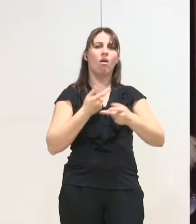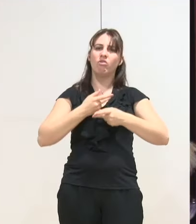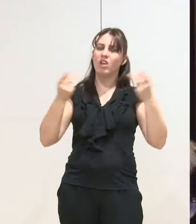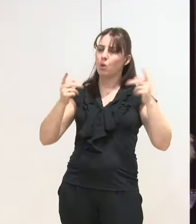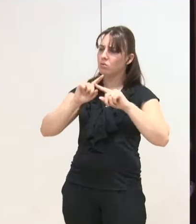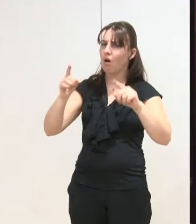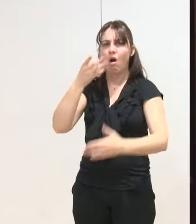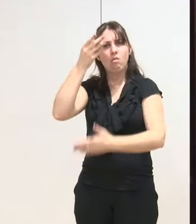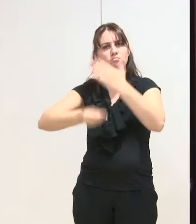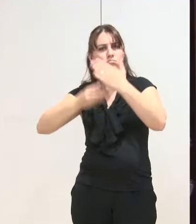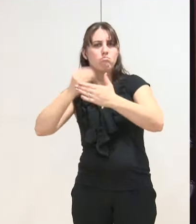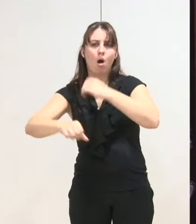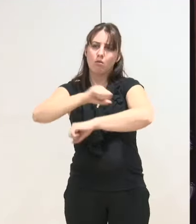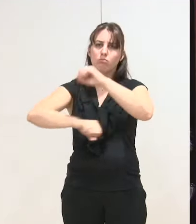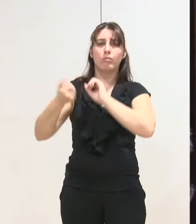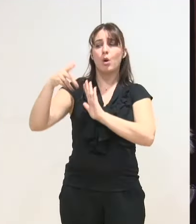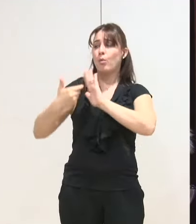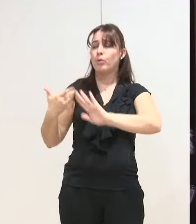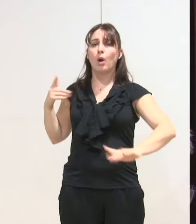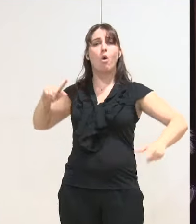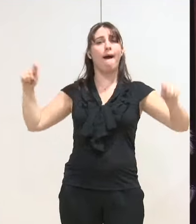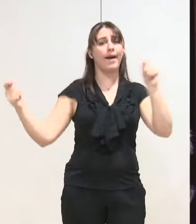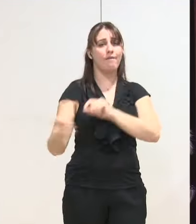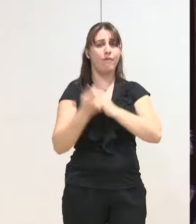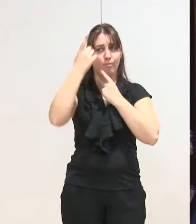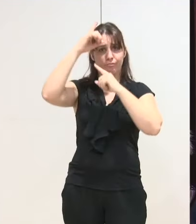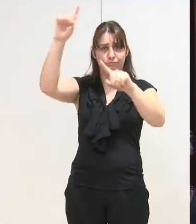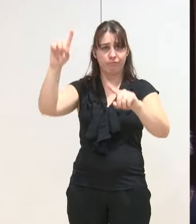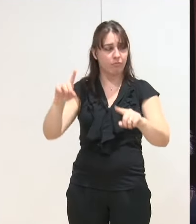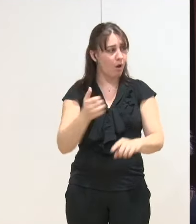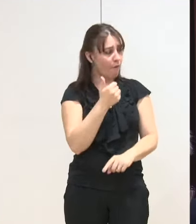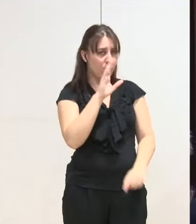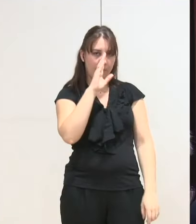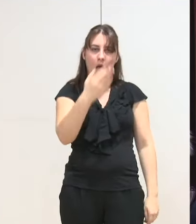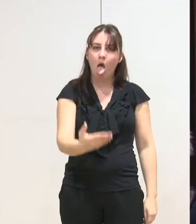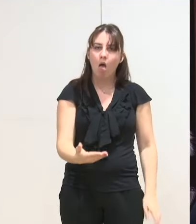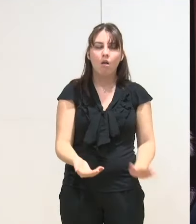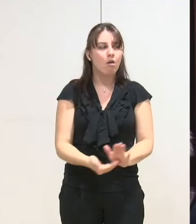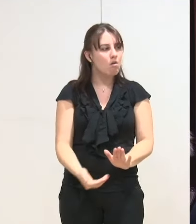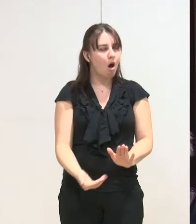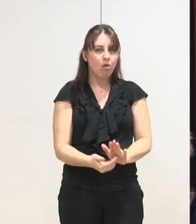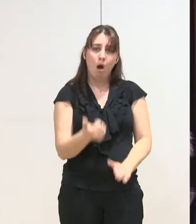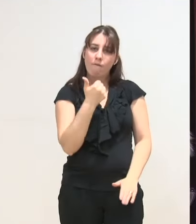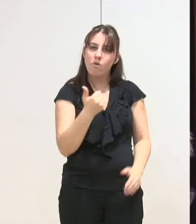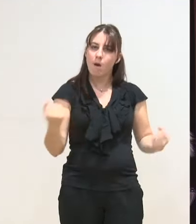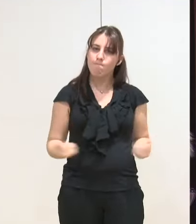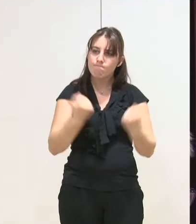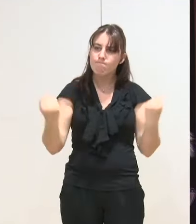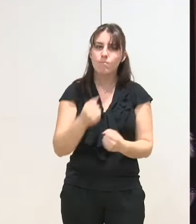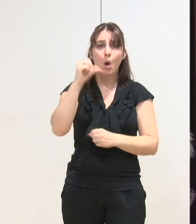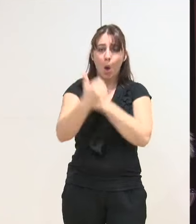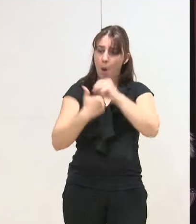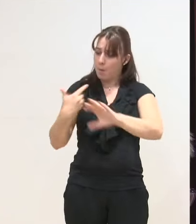moyens misise en œuvre pour cette même réforme il y a quelques mois contradiction encore lorsque l'on constate que votre action lors de la première